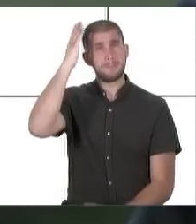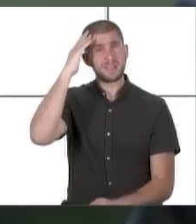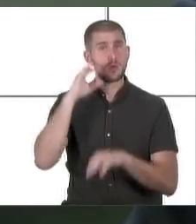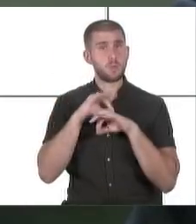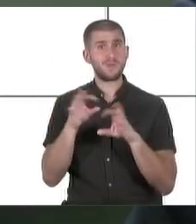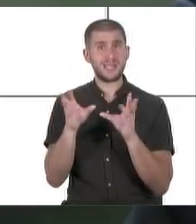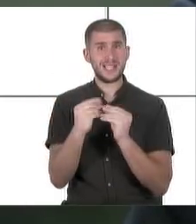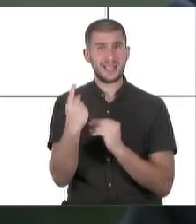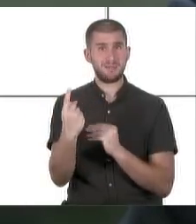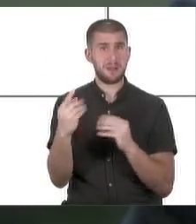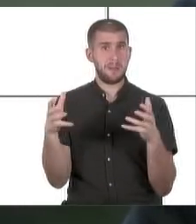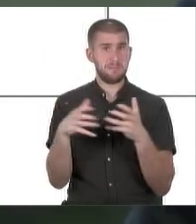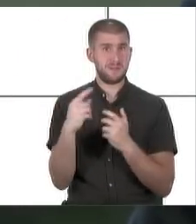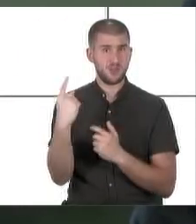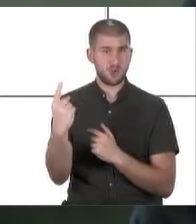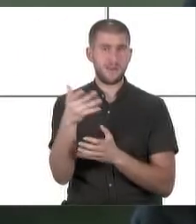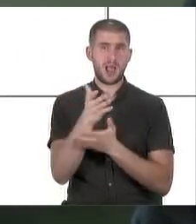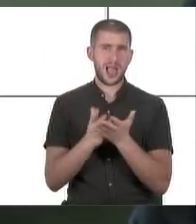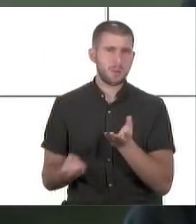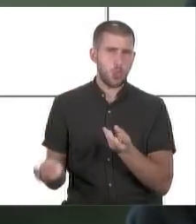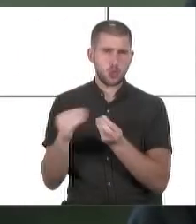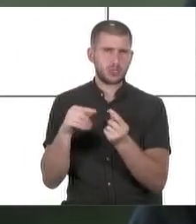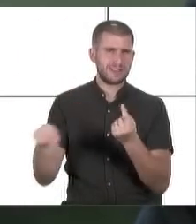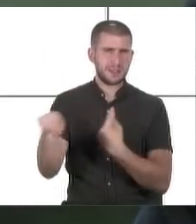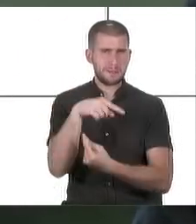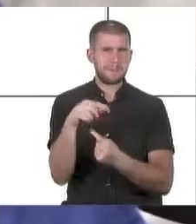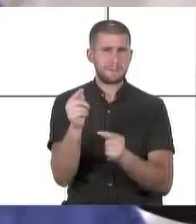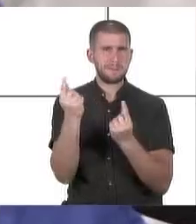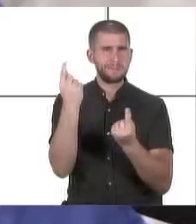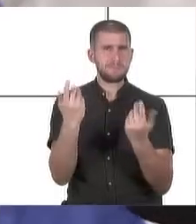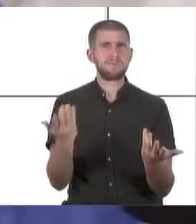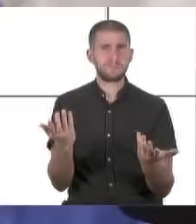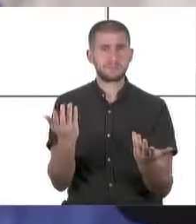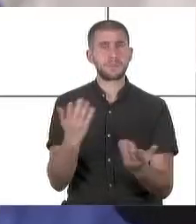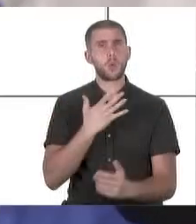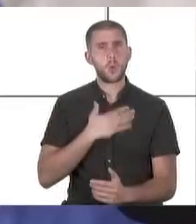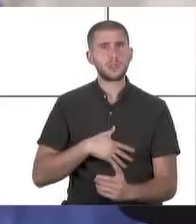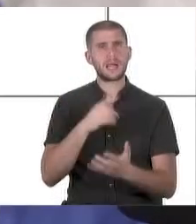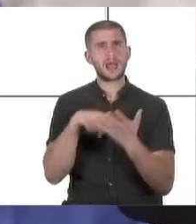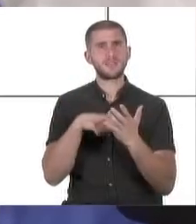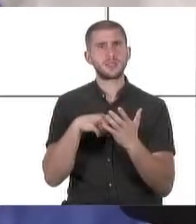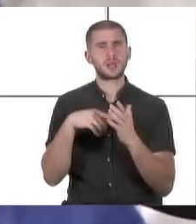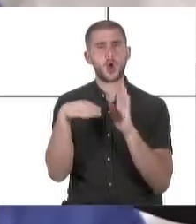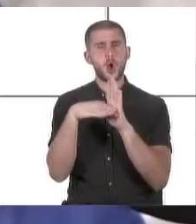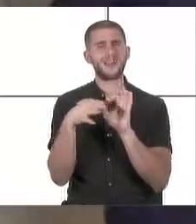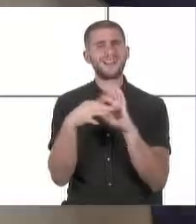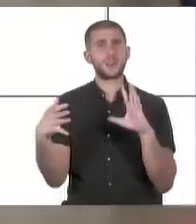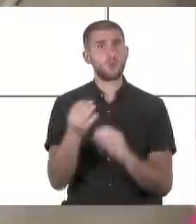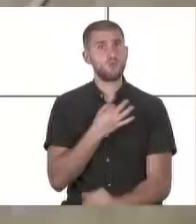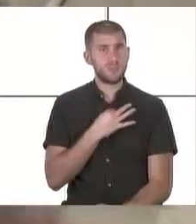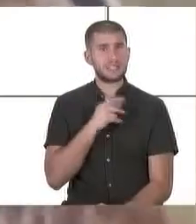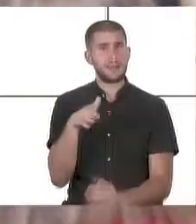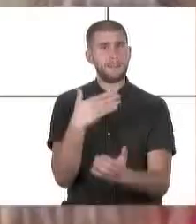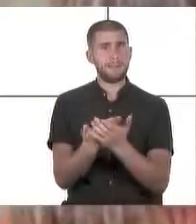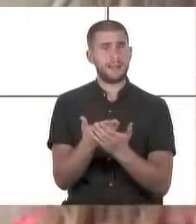יחד עם המפלגה שלו וחלקים נוספים, רצון לבטל את חוק ההינתקות. מבחינתי זה מעיד